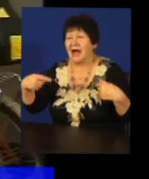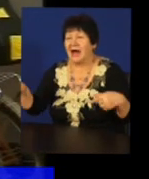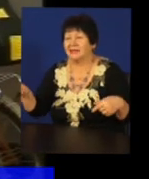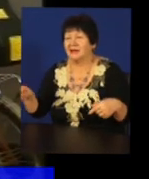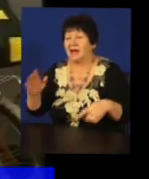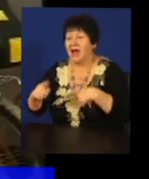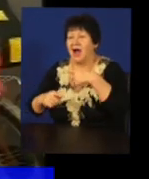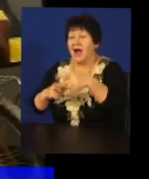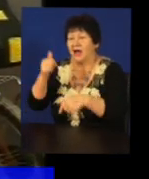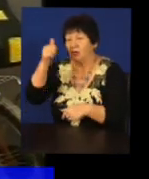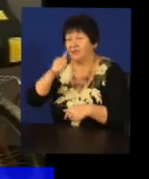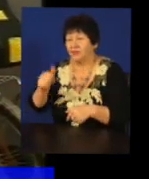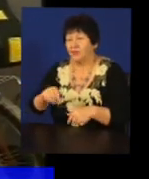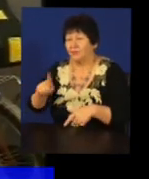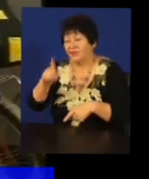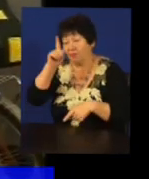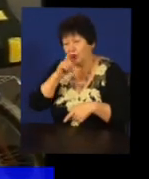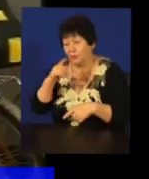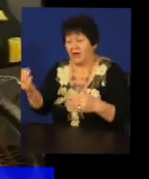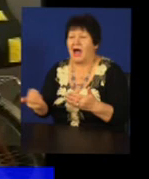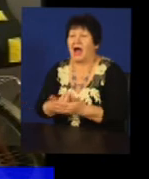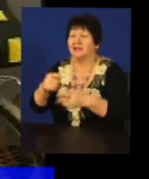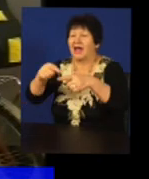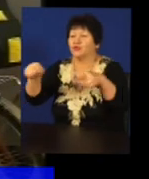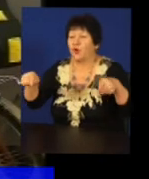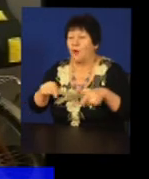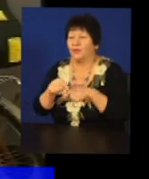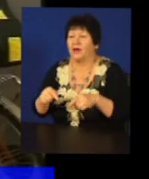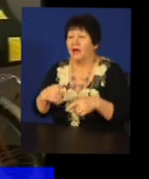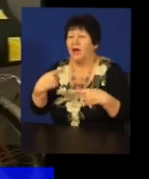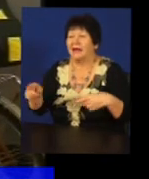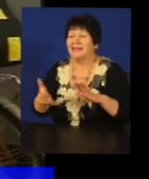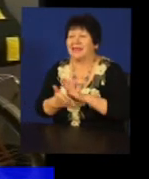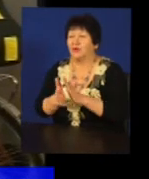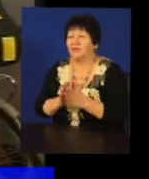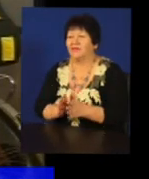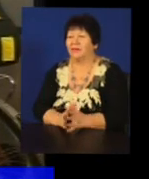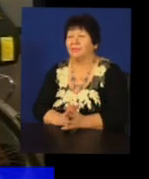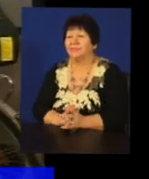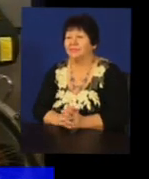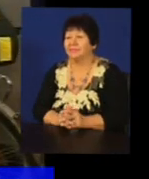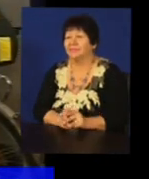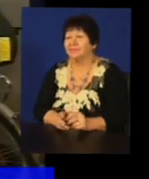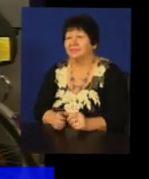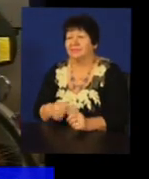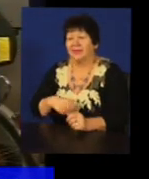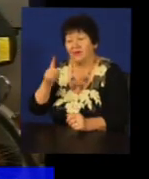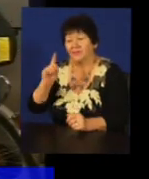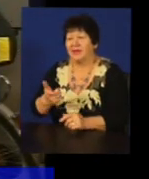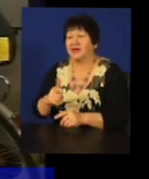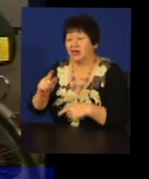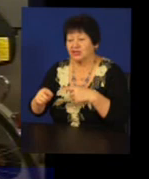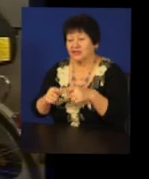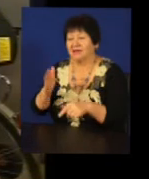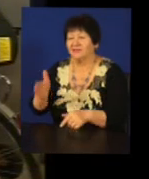anul viitor și chiar poate, cred, peste o lună începem altă tombolă cu alte condiții. Așa că... Eu sper că și data viitoare. Da,